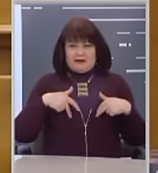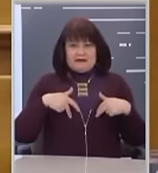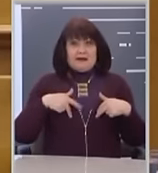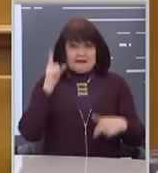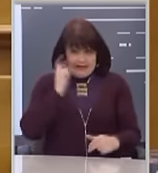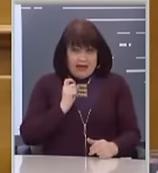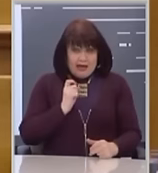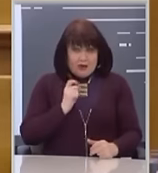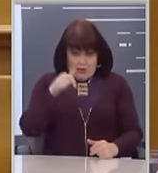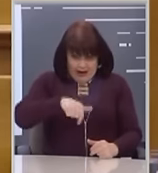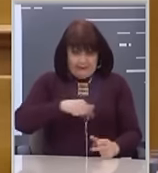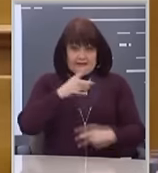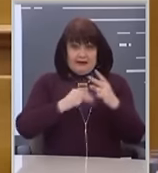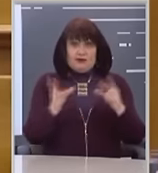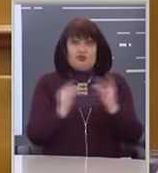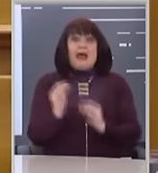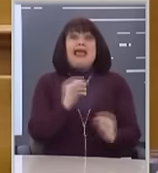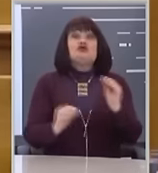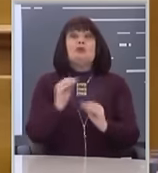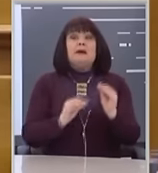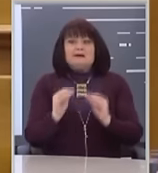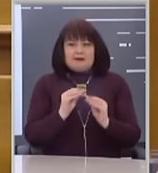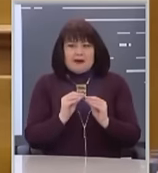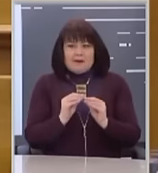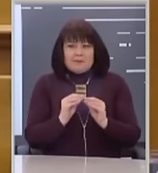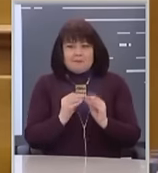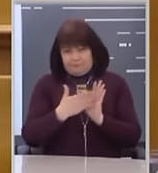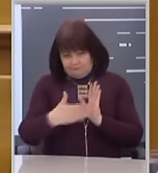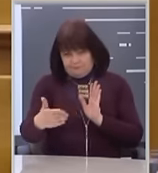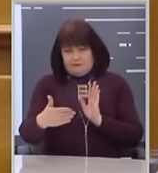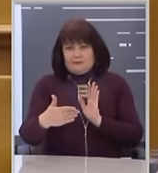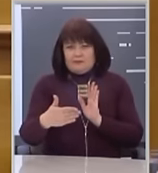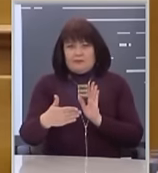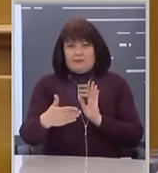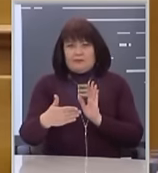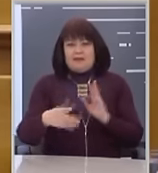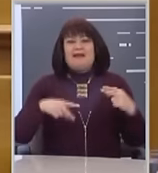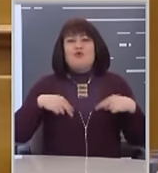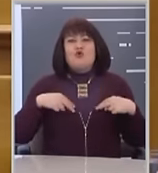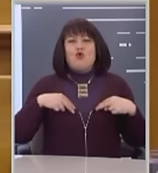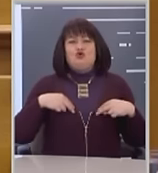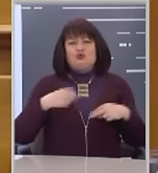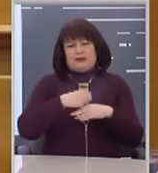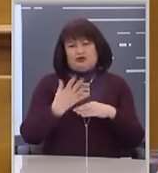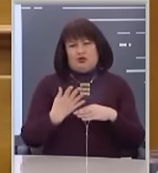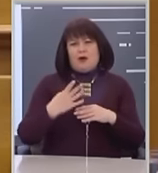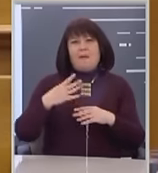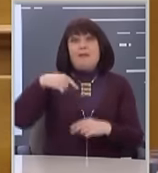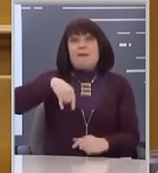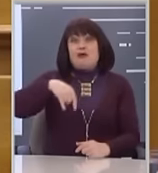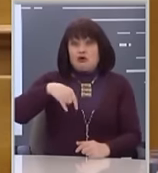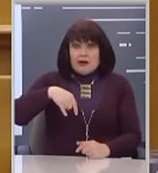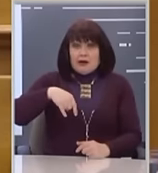Βουλή, η προανακριτική για τα εξοπλιστικά της περίοδου που ήταν υπουργός ο κ. Παπαντονίου, δεν θα